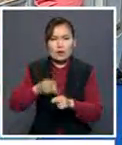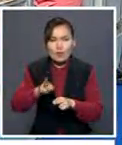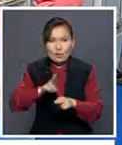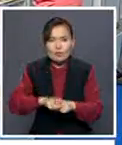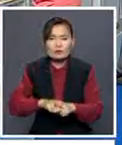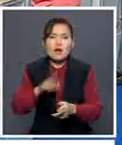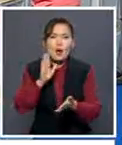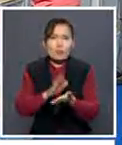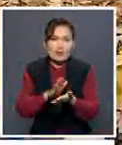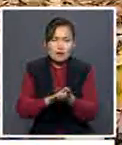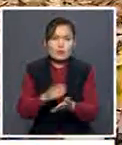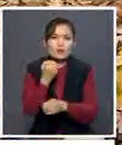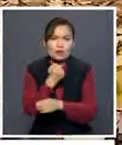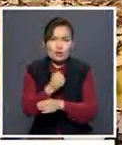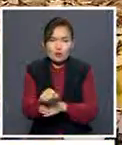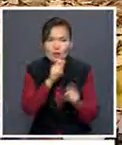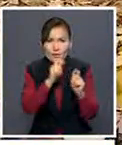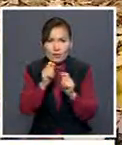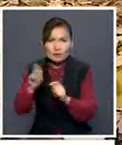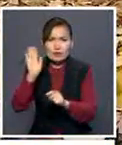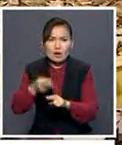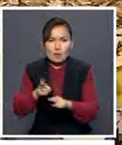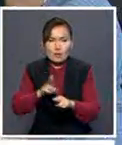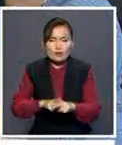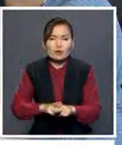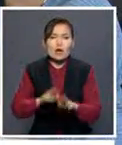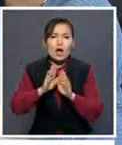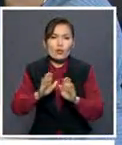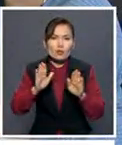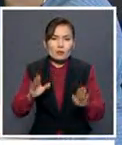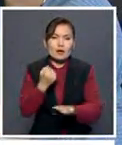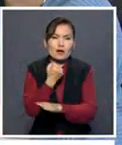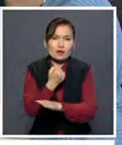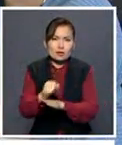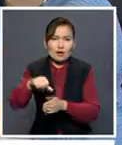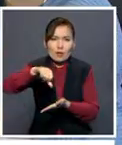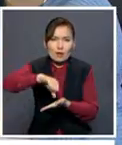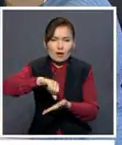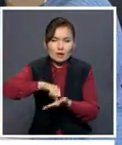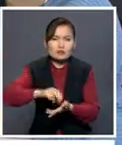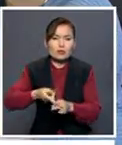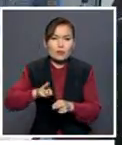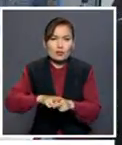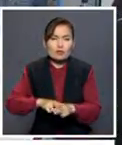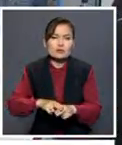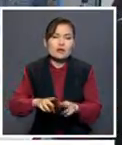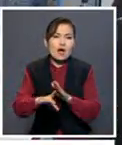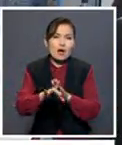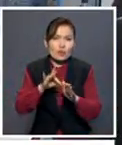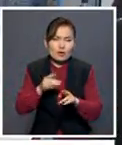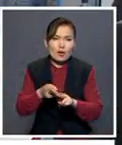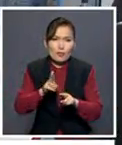мұнымен бітпейді. Үздік сапа, үздік тауар, үздік бренд дегенде атақ беріледі. Көрме кәсіпкерлердің өзара іскерлік қатынас